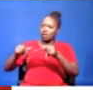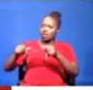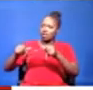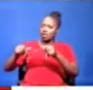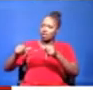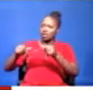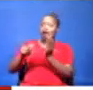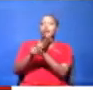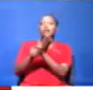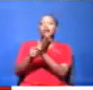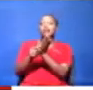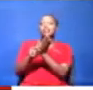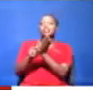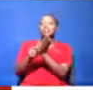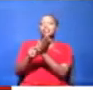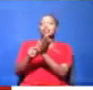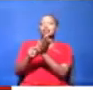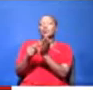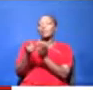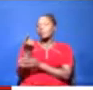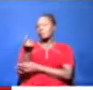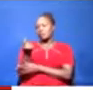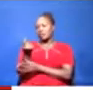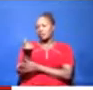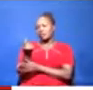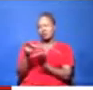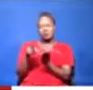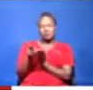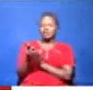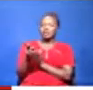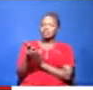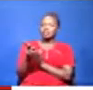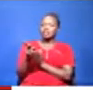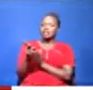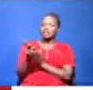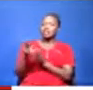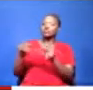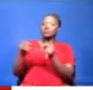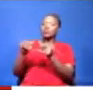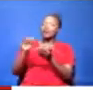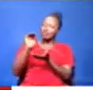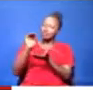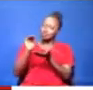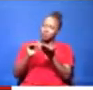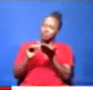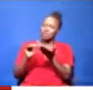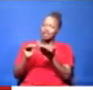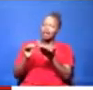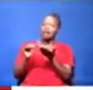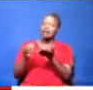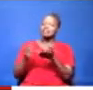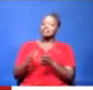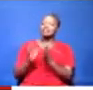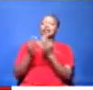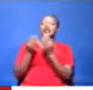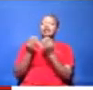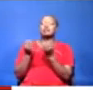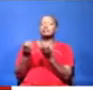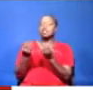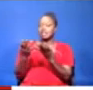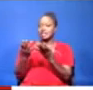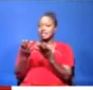mahindi kwa bei nafuu, ndivyo unga ishuke. Ziko njia kadhaa za kufanya hivyo, na tumepeana